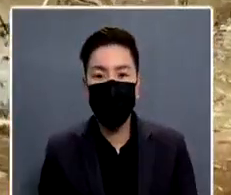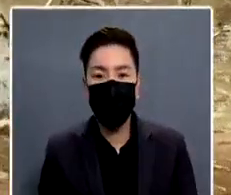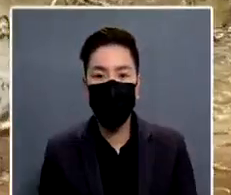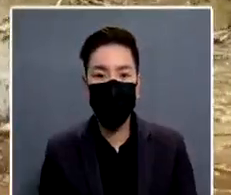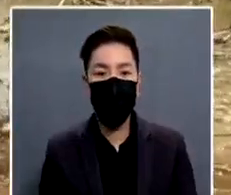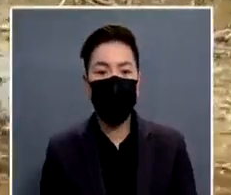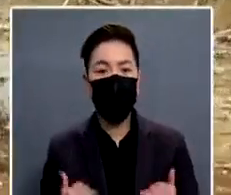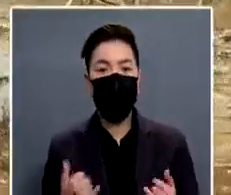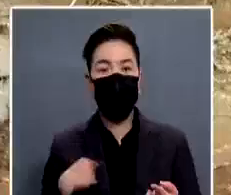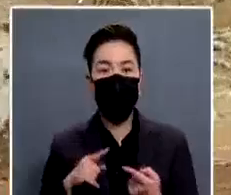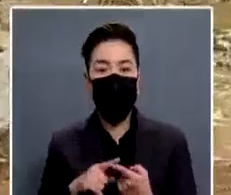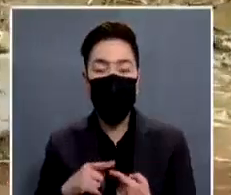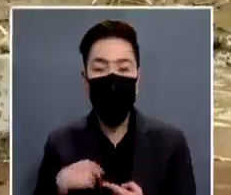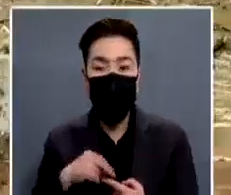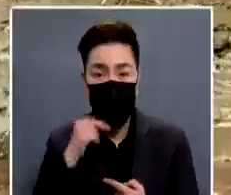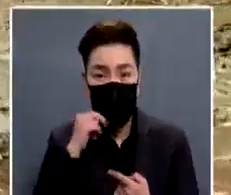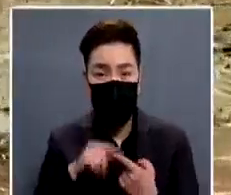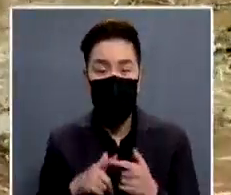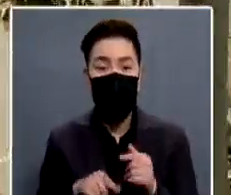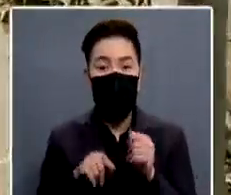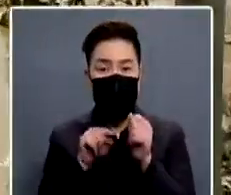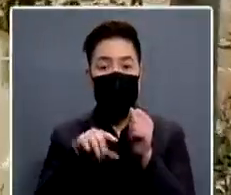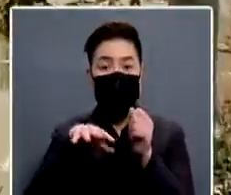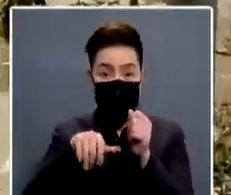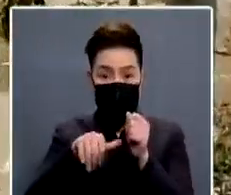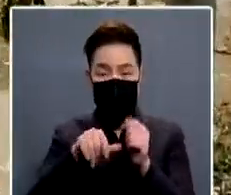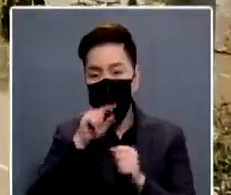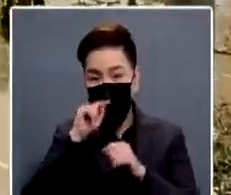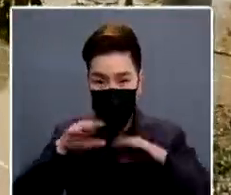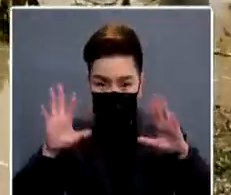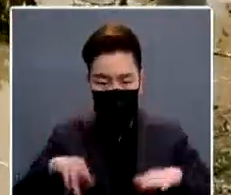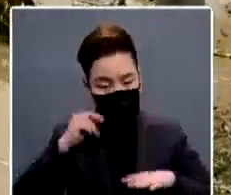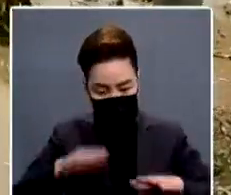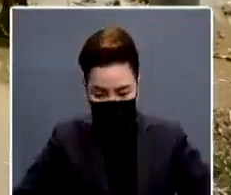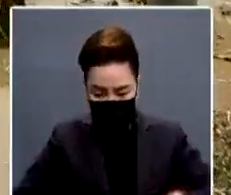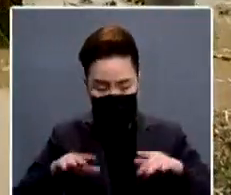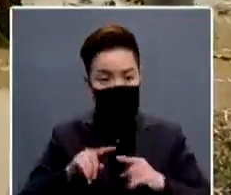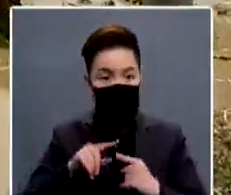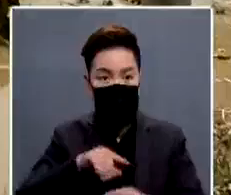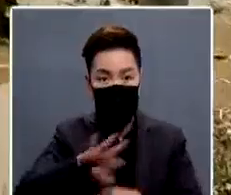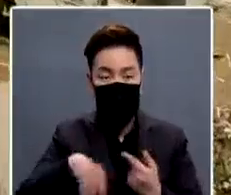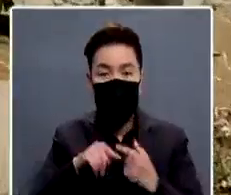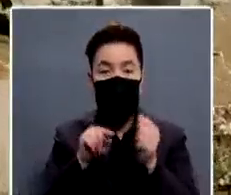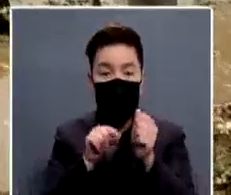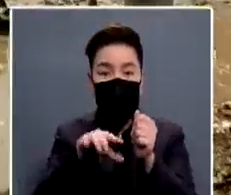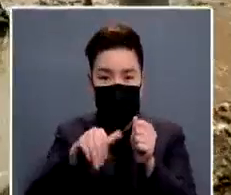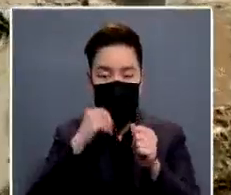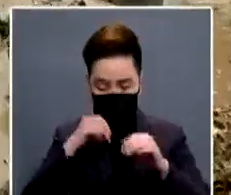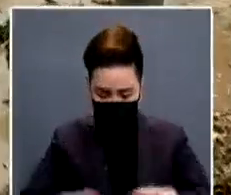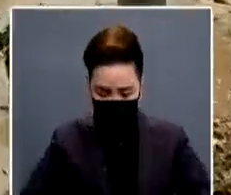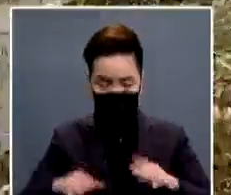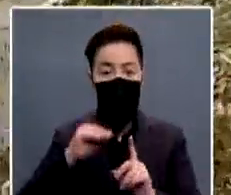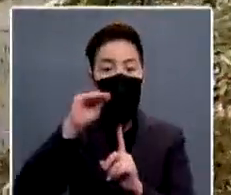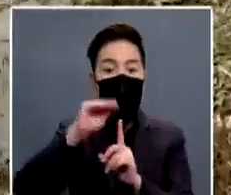ขนาดที่ทางพื้นที่เหนือเขื่อนนะคะที่ตัวเมืองชัยนาทนะคะน้ำล้นตลิ่งเข้าท่วมพื้นที่บางส่วนนะคะของอำเภอเมืองนะคะสวนกล้